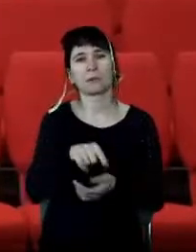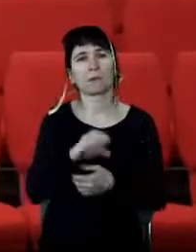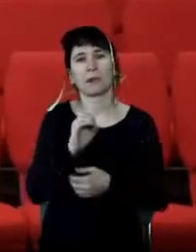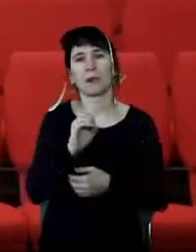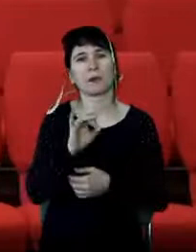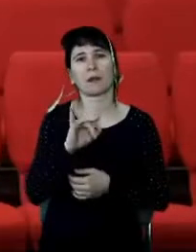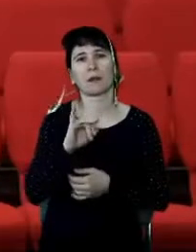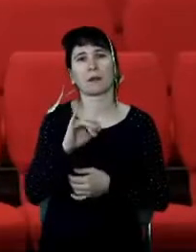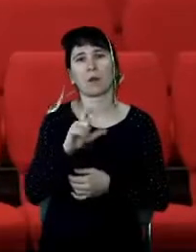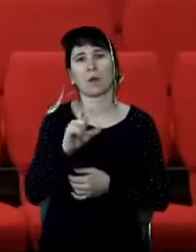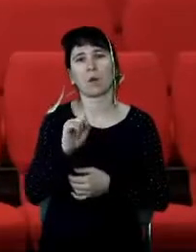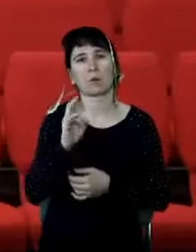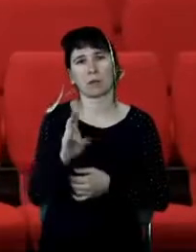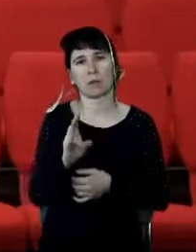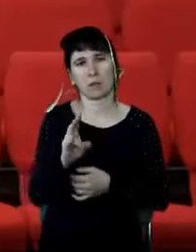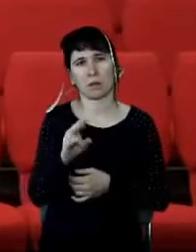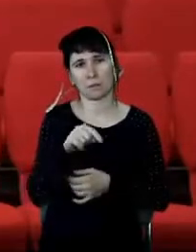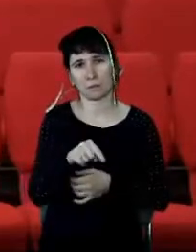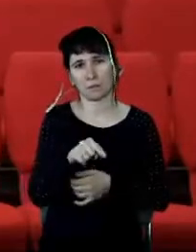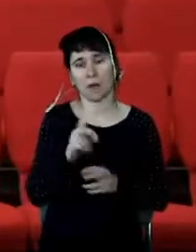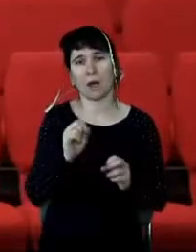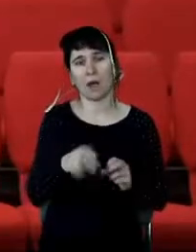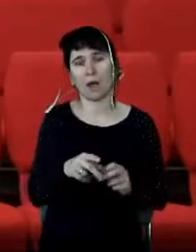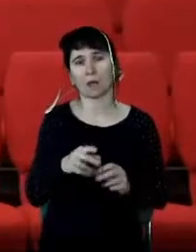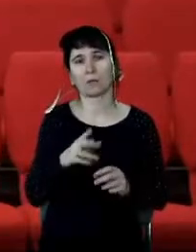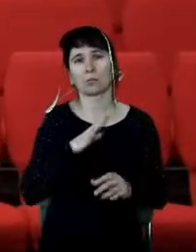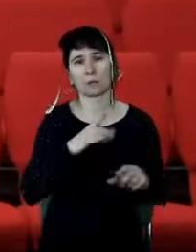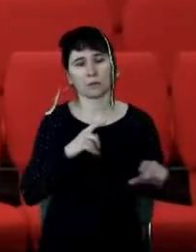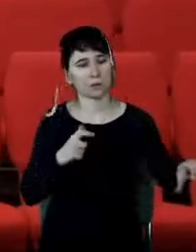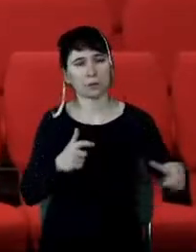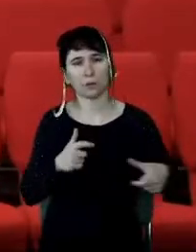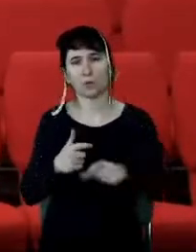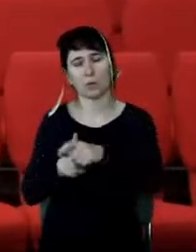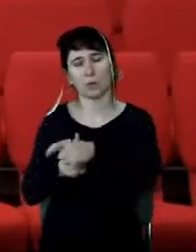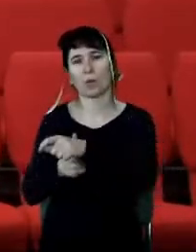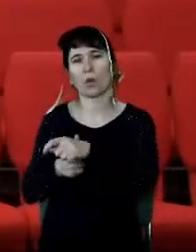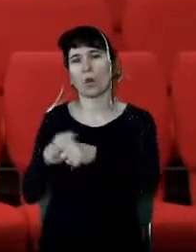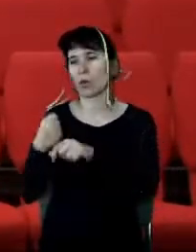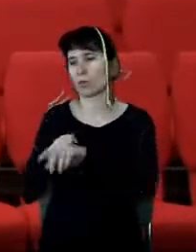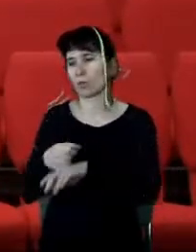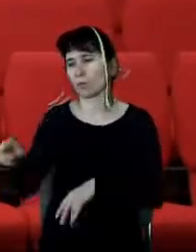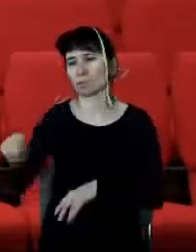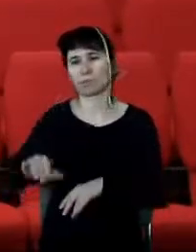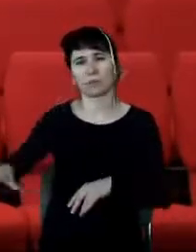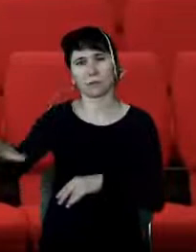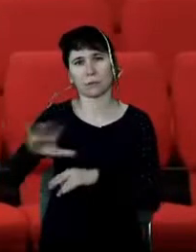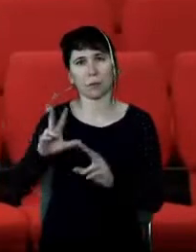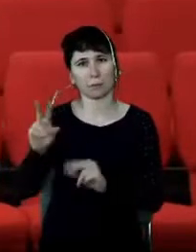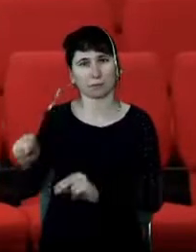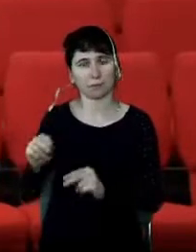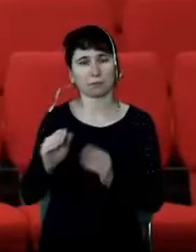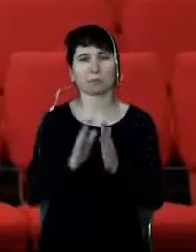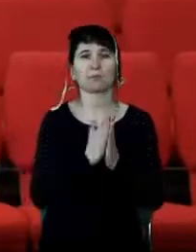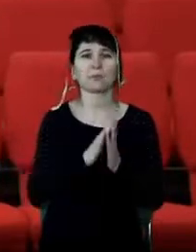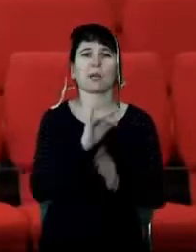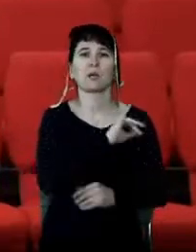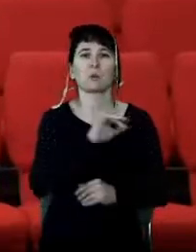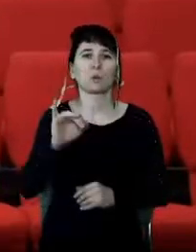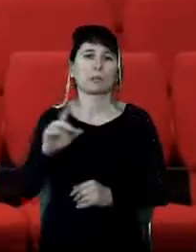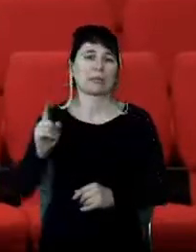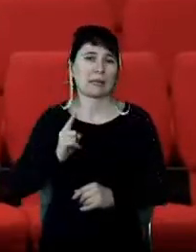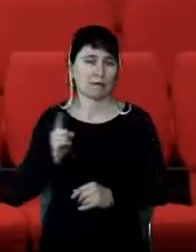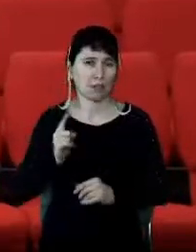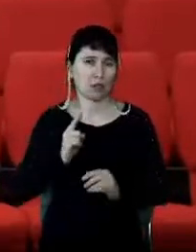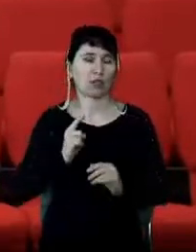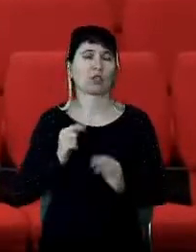і дорогу євреїв в обіцяну землю. Це записано книга Ісуса Навина, 6